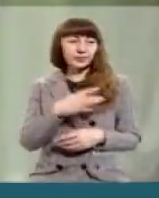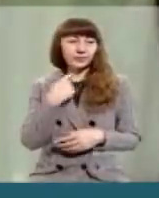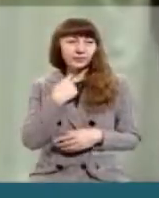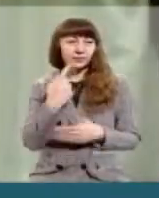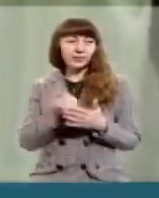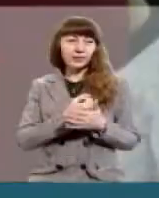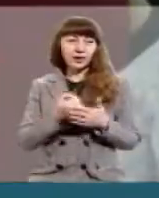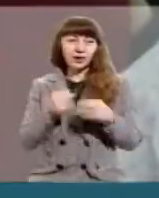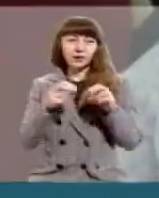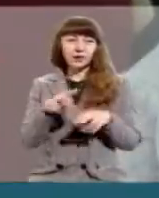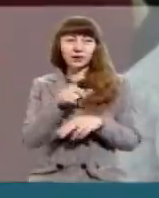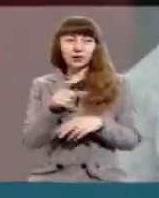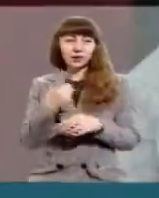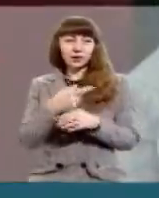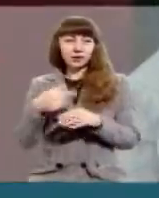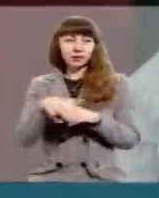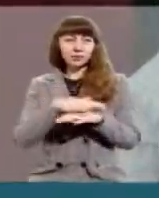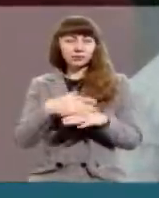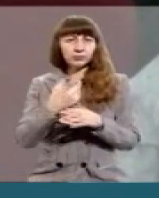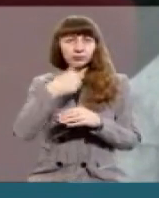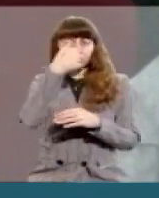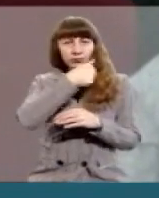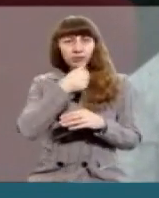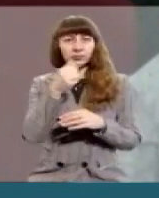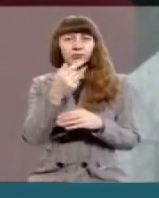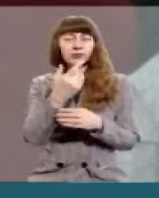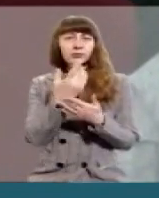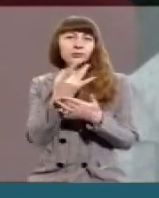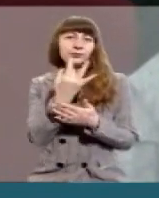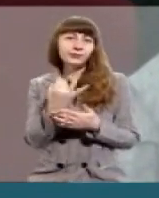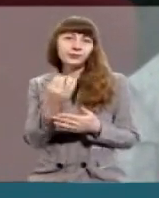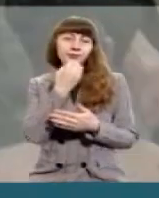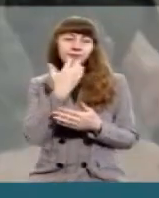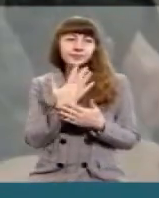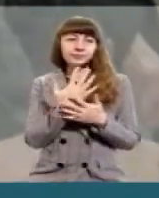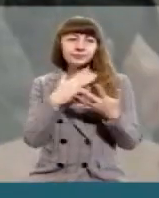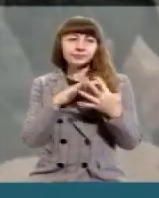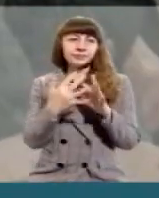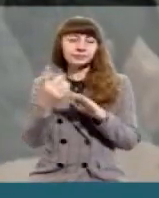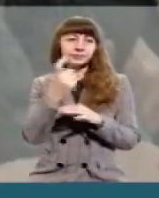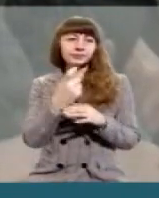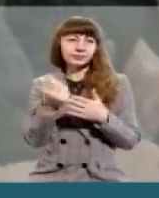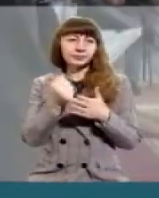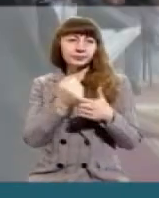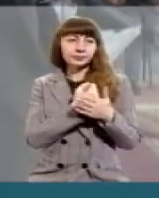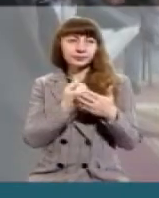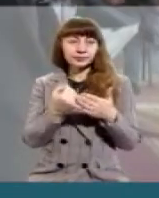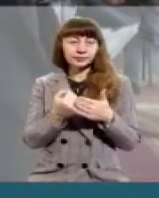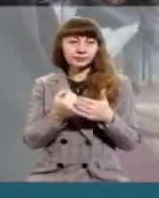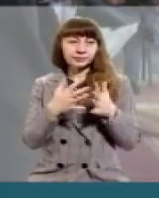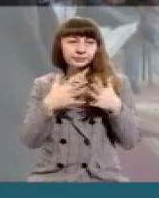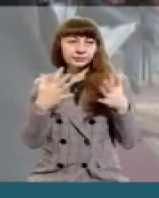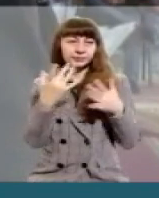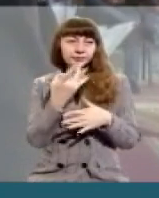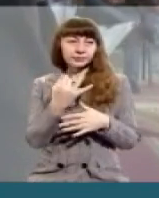ауданда астық түсімі жақсы. Мол өнімге қол жеткізген шаруа қауымы жемшөбін қамдап, қысқа маусымға да дайын отыр. Занимаемся